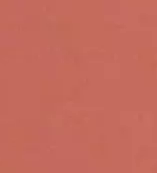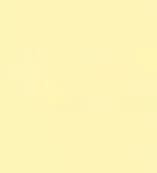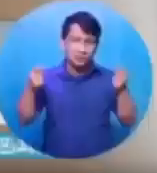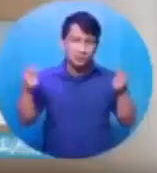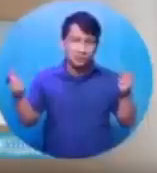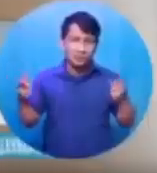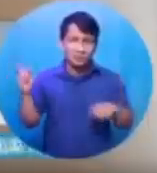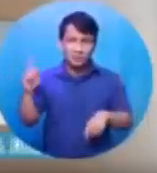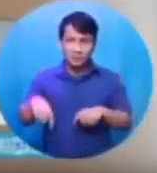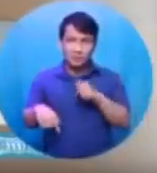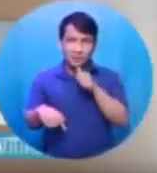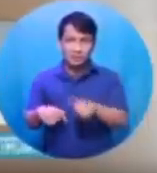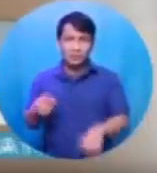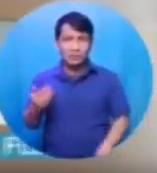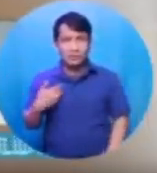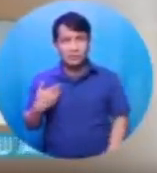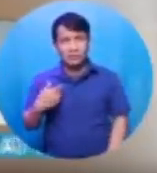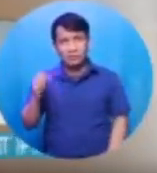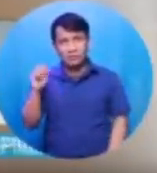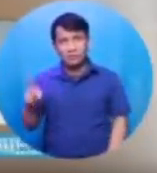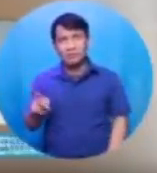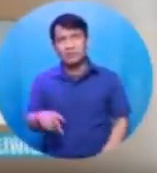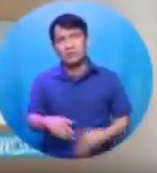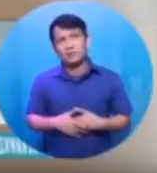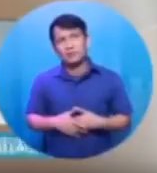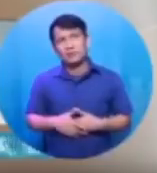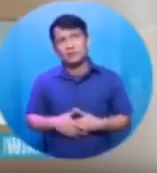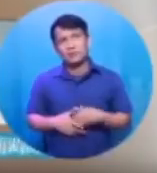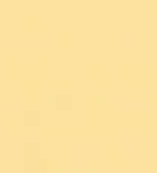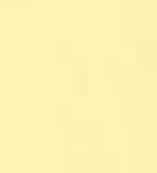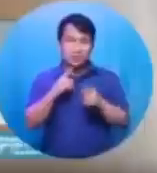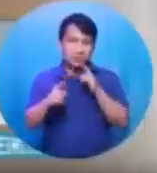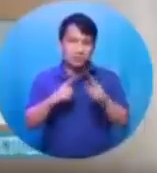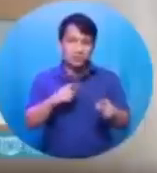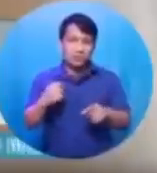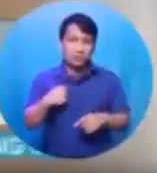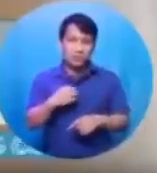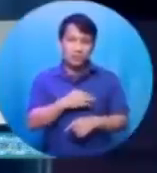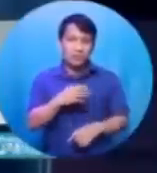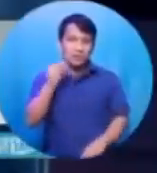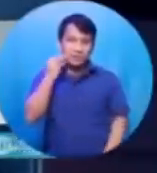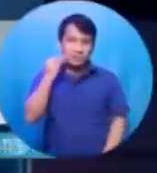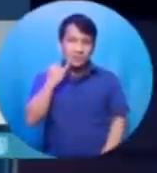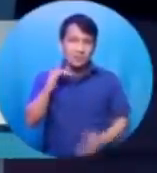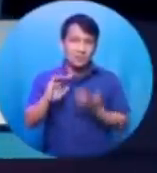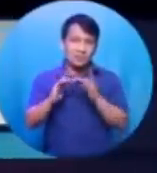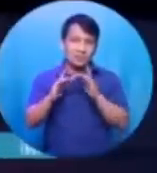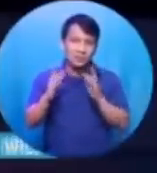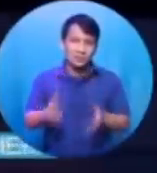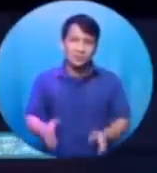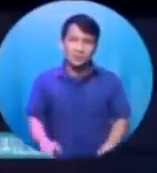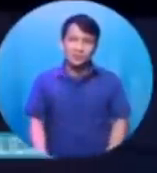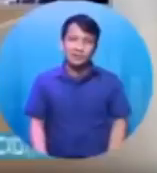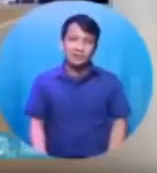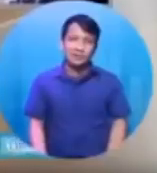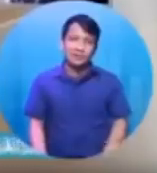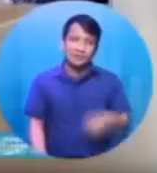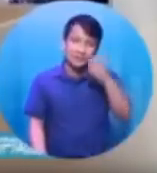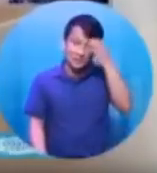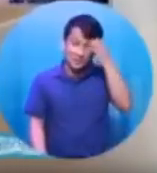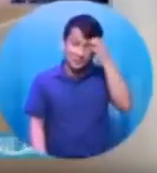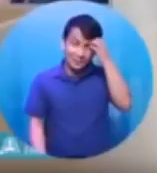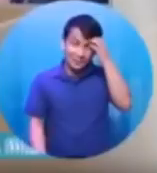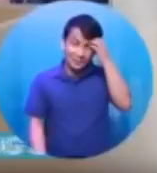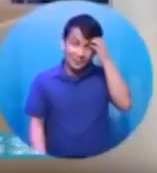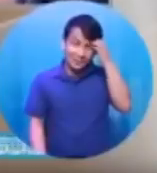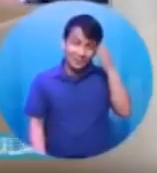ko. Okay na, ha? Okay na yan. Okay. Thank you sa inyo. MJ, anong sabi ng mga netizen? Idol Rafi,